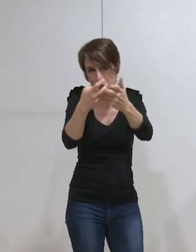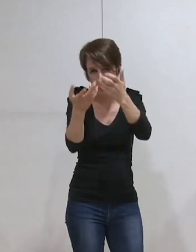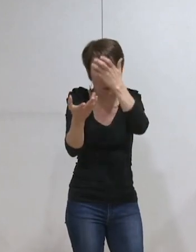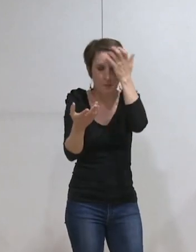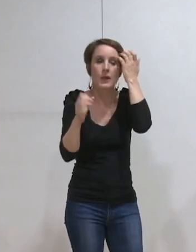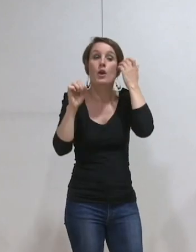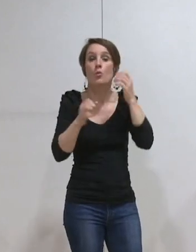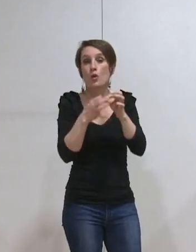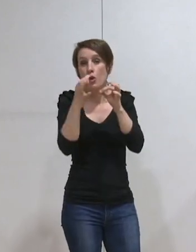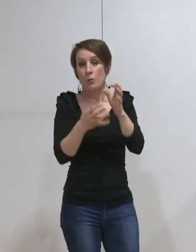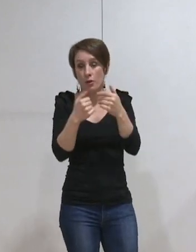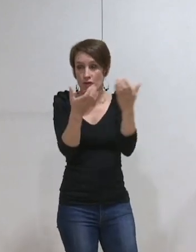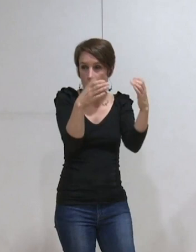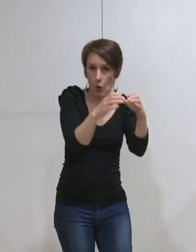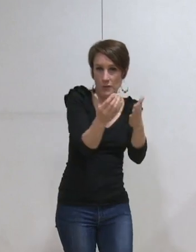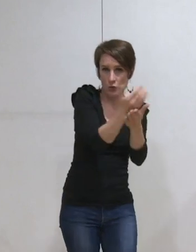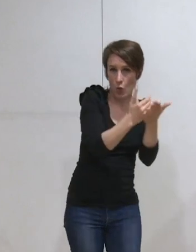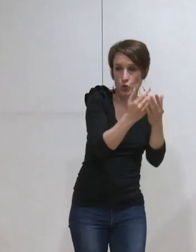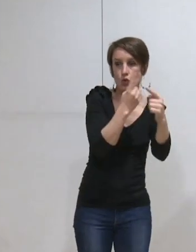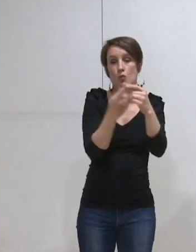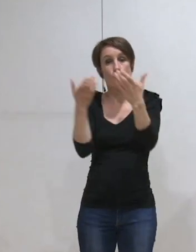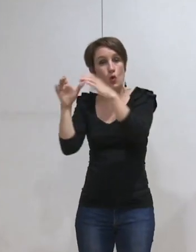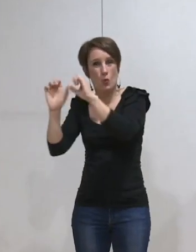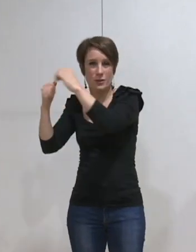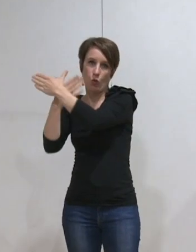commission ressources et en commission métropolitaine